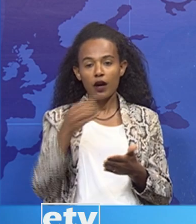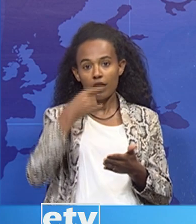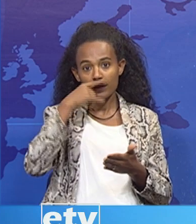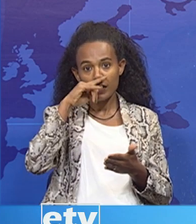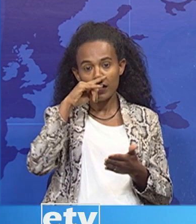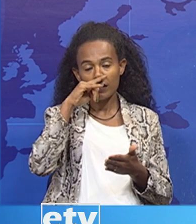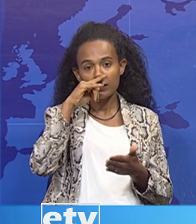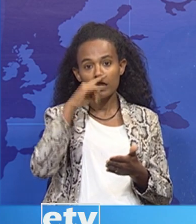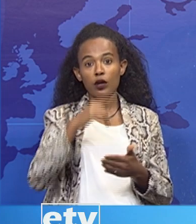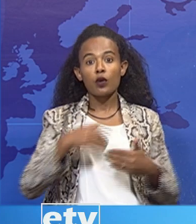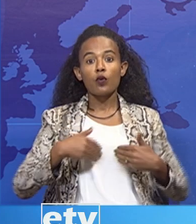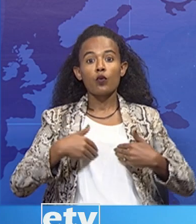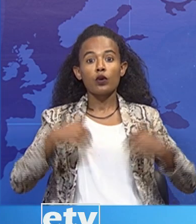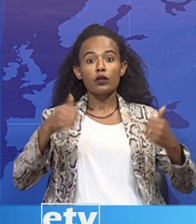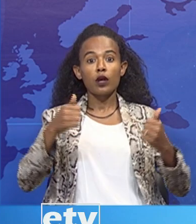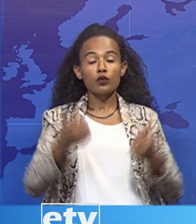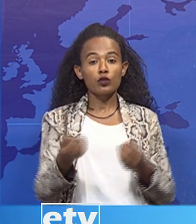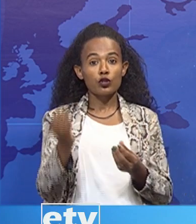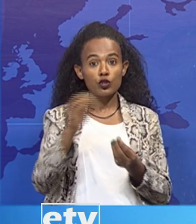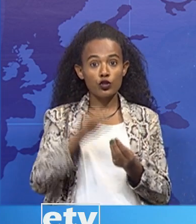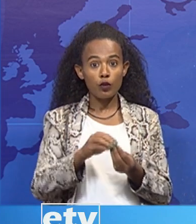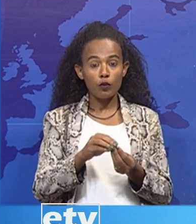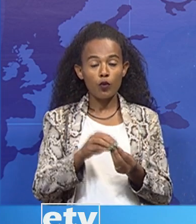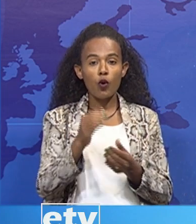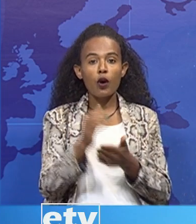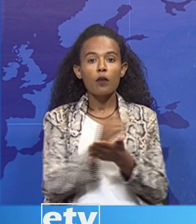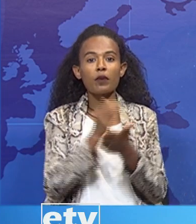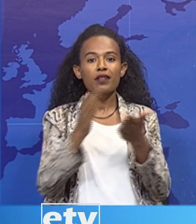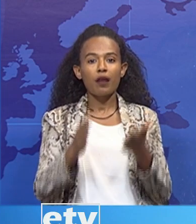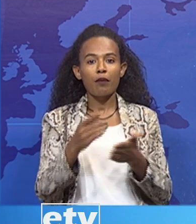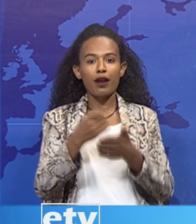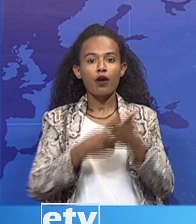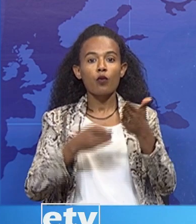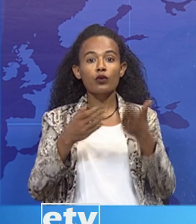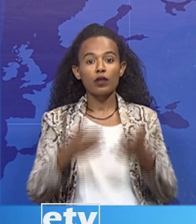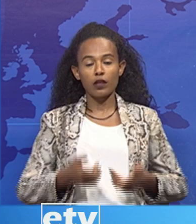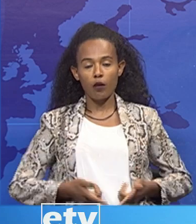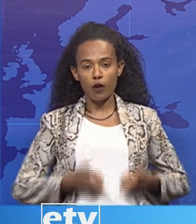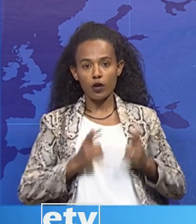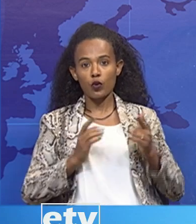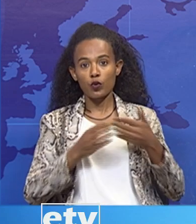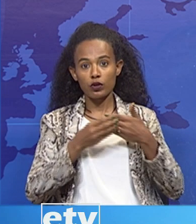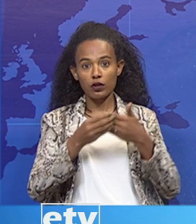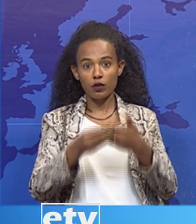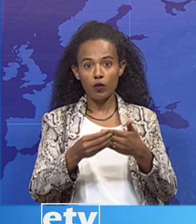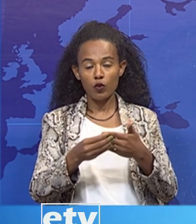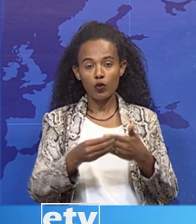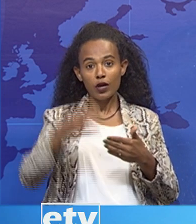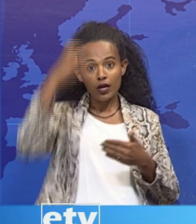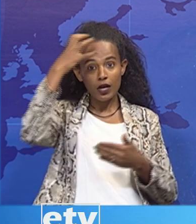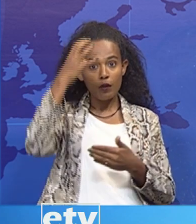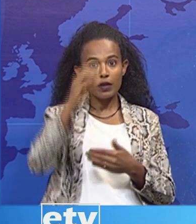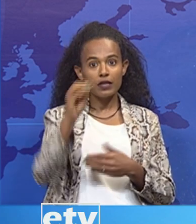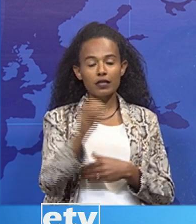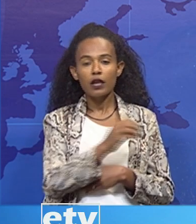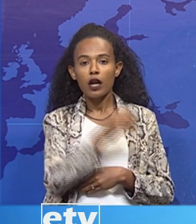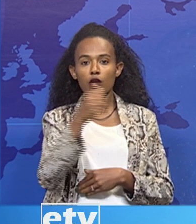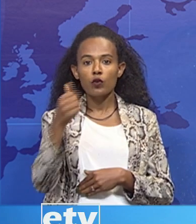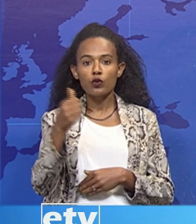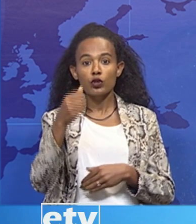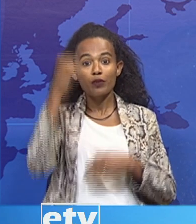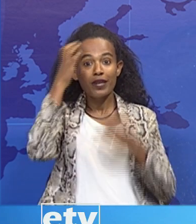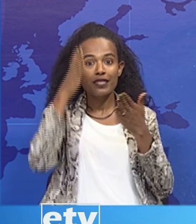ህፃናት ወጣቶችንም ጨምሮ ምርታማና ውጤታማ ህይወት እንዲመሩ ከመንግስትና ሌሎች መንግስታዊ